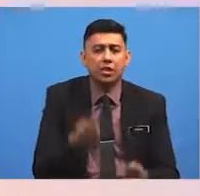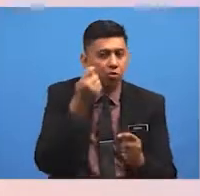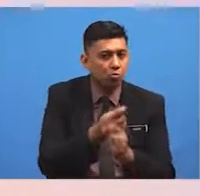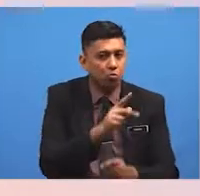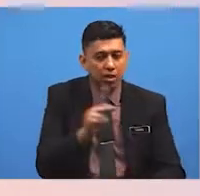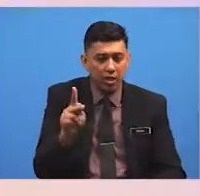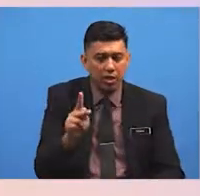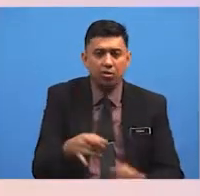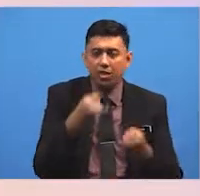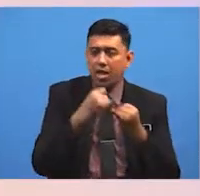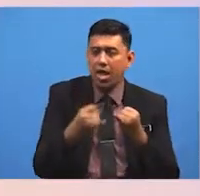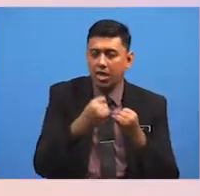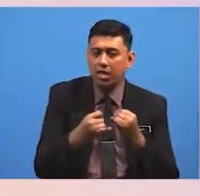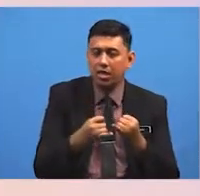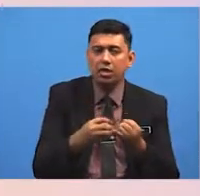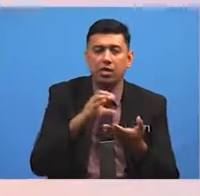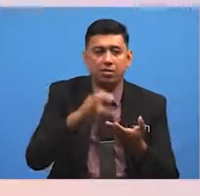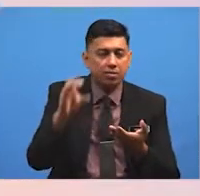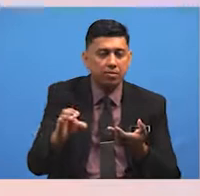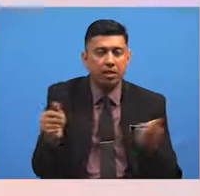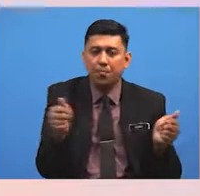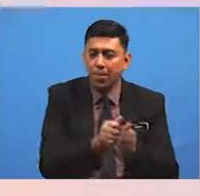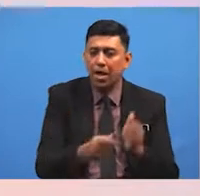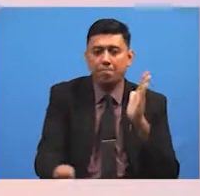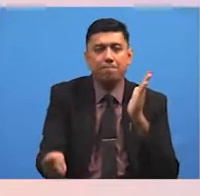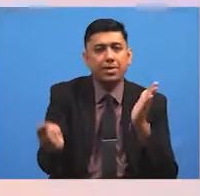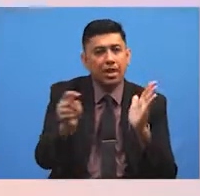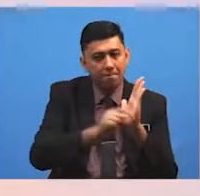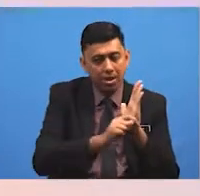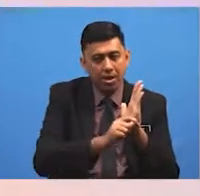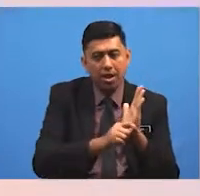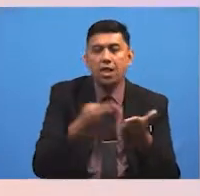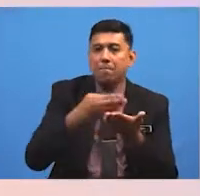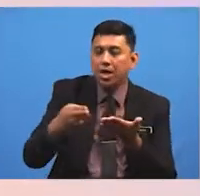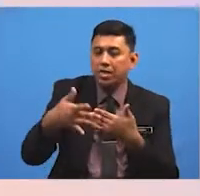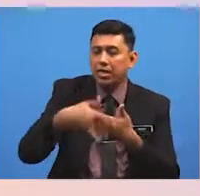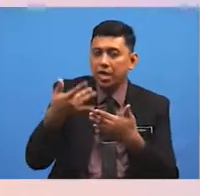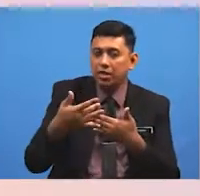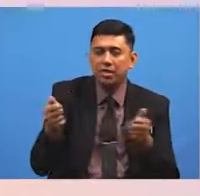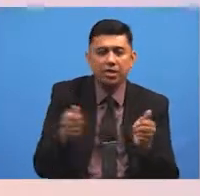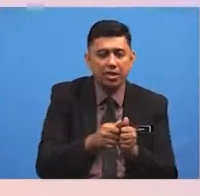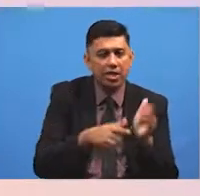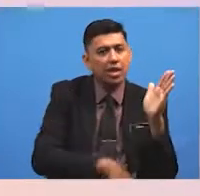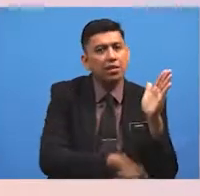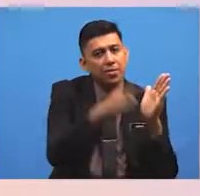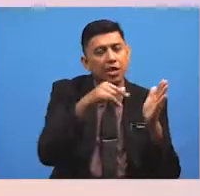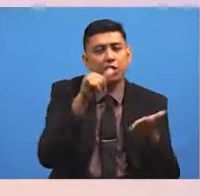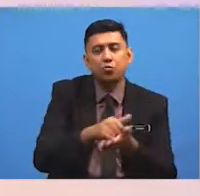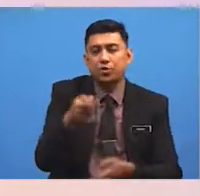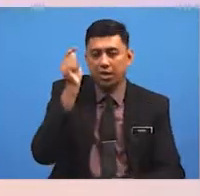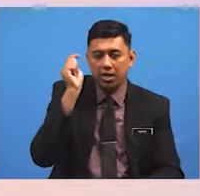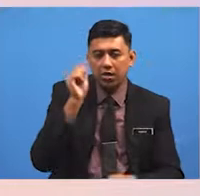bagi air tunai dengan menambahkan batial Hai dengan lebihan itu tadi